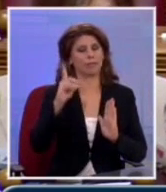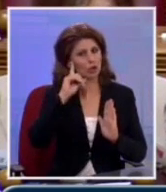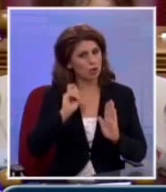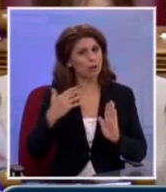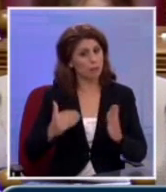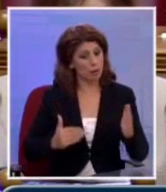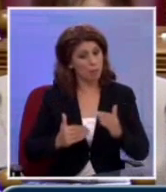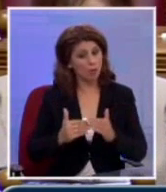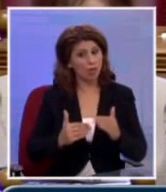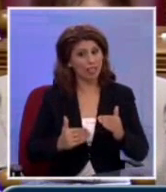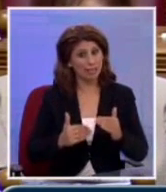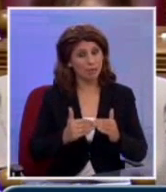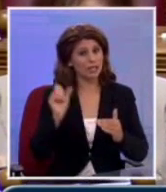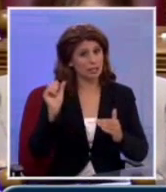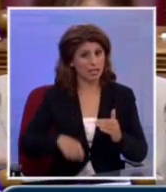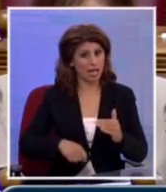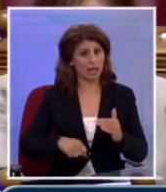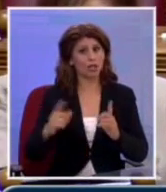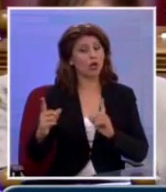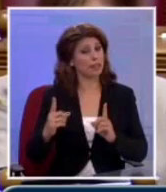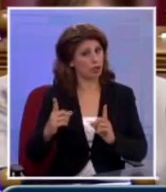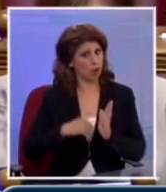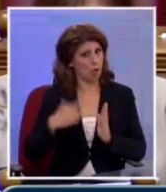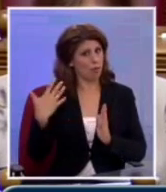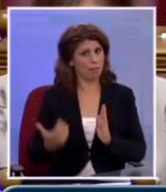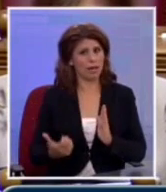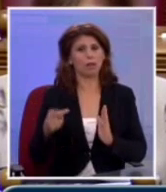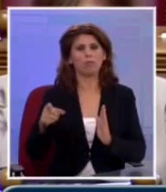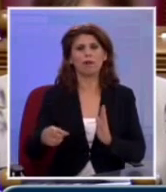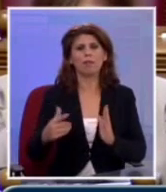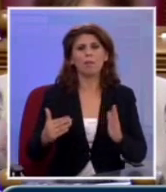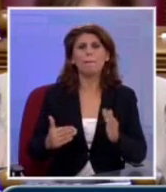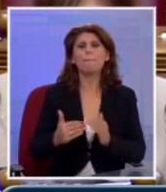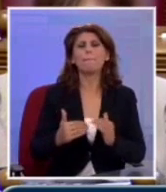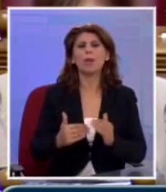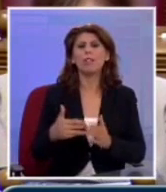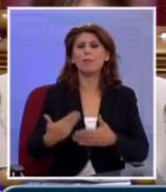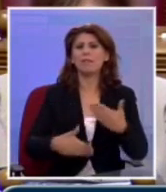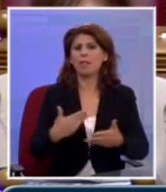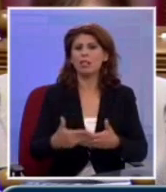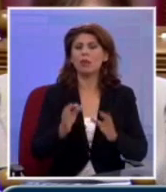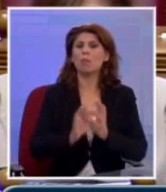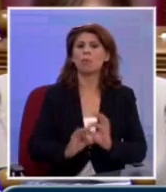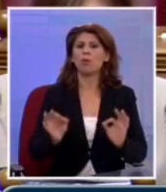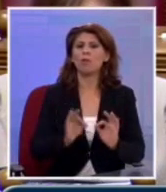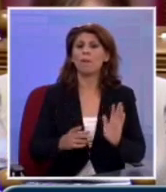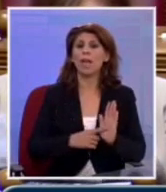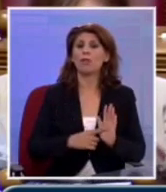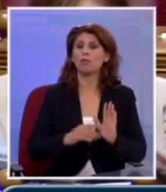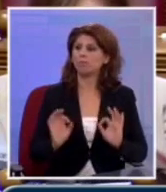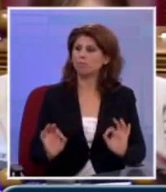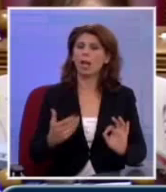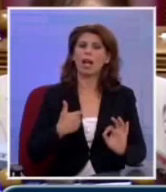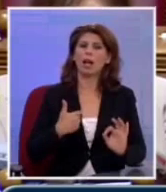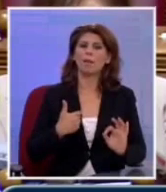υπάρχουν προθεσμίες στον αντίστοιχο νόμο, τις οποίες με τις διαδικασίες που βλέπει η ένομη τάξη θα